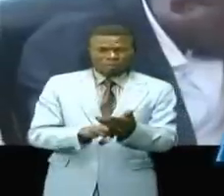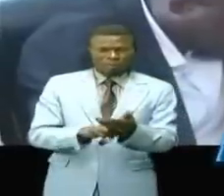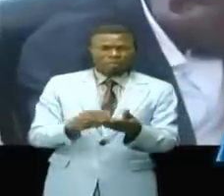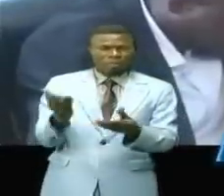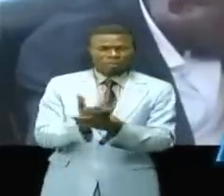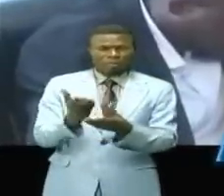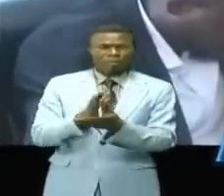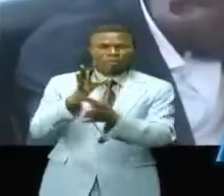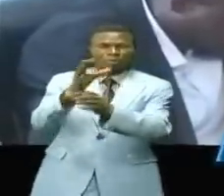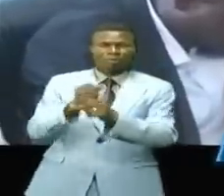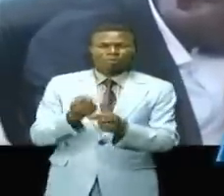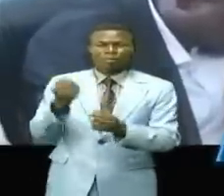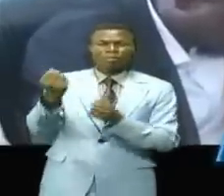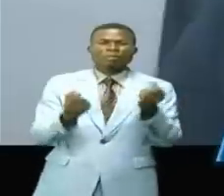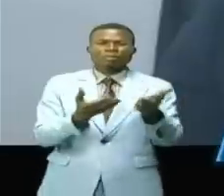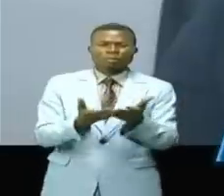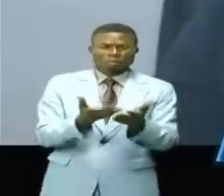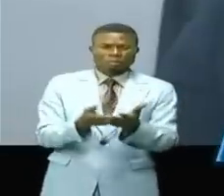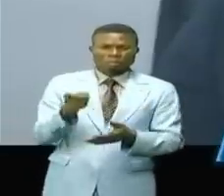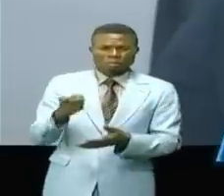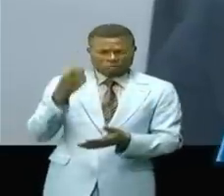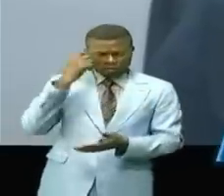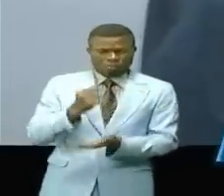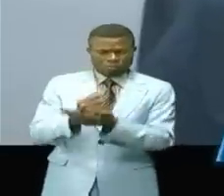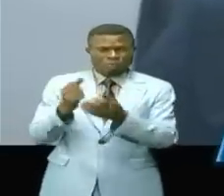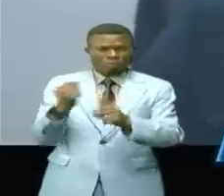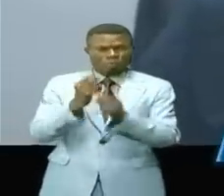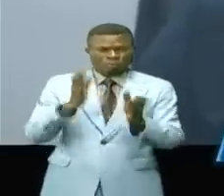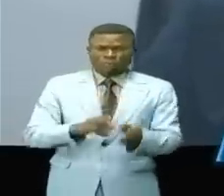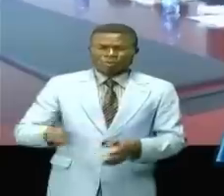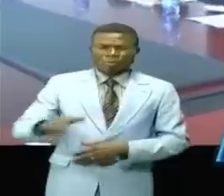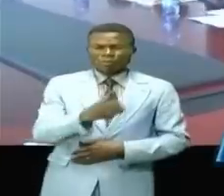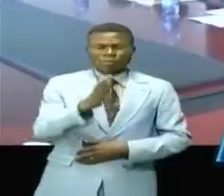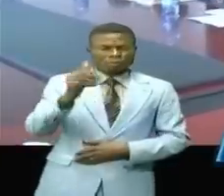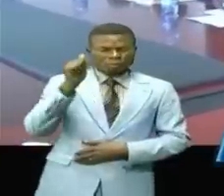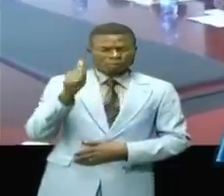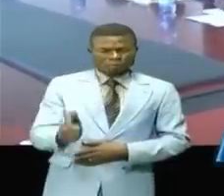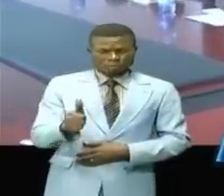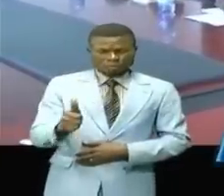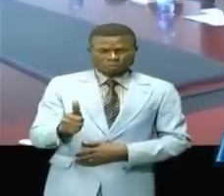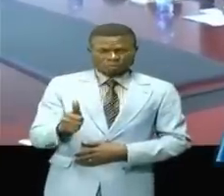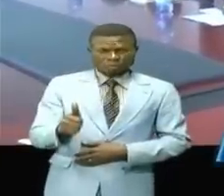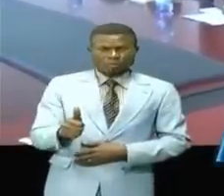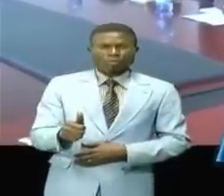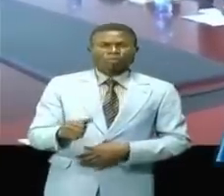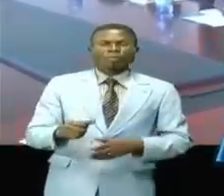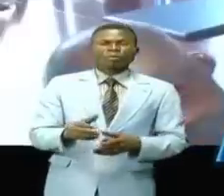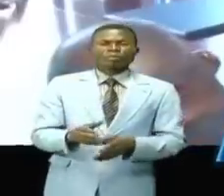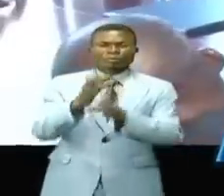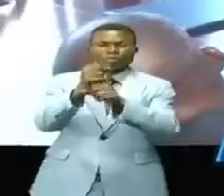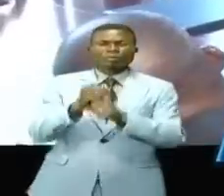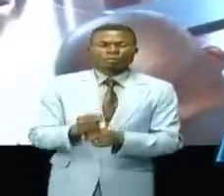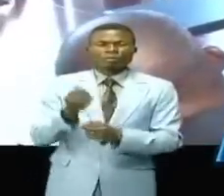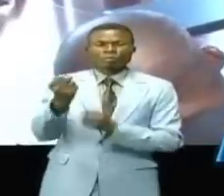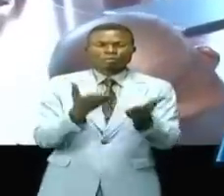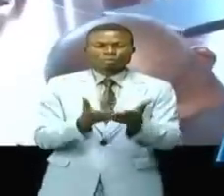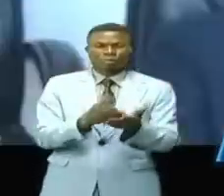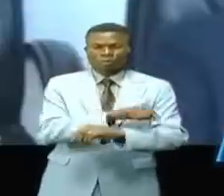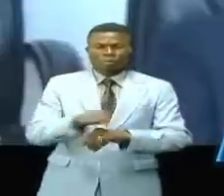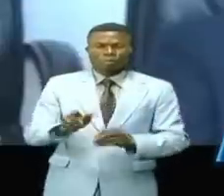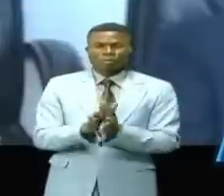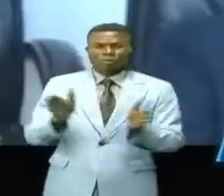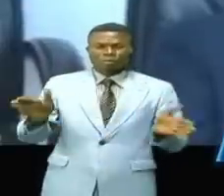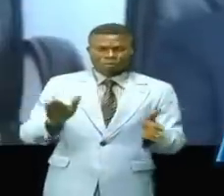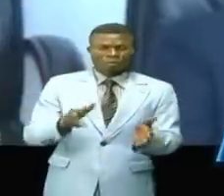contrat d'acquisition de véhicules en faveur de cet établissement public sous sa tutelle. La dotation de ces chars automobiles à la Direction générale